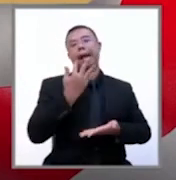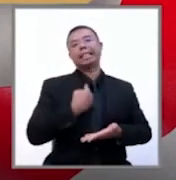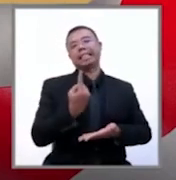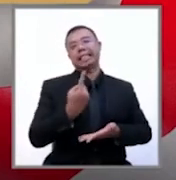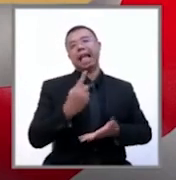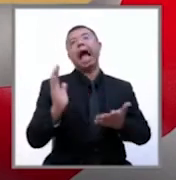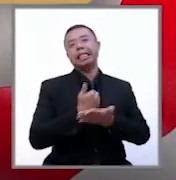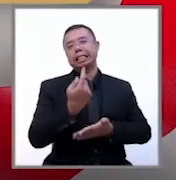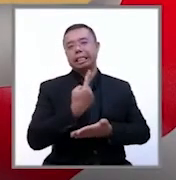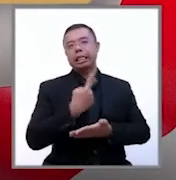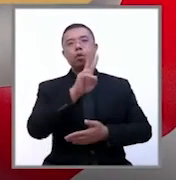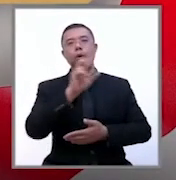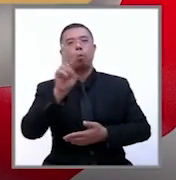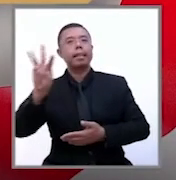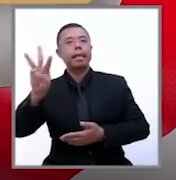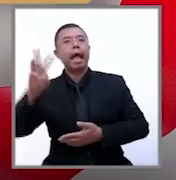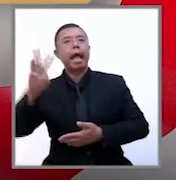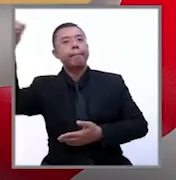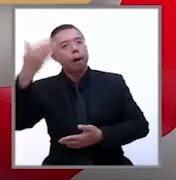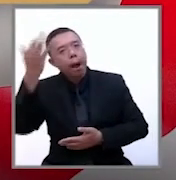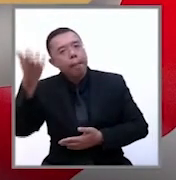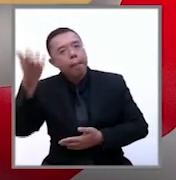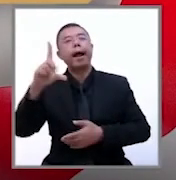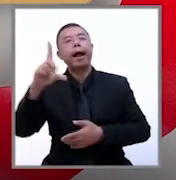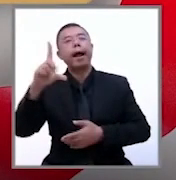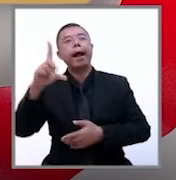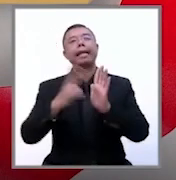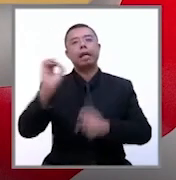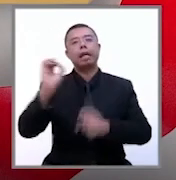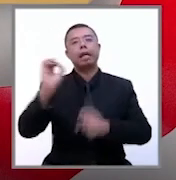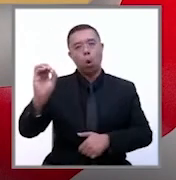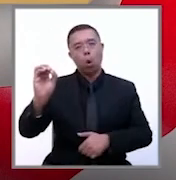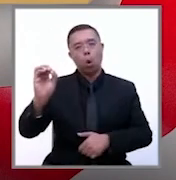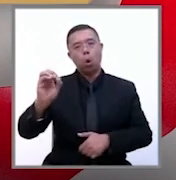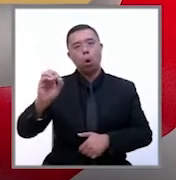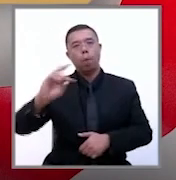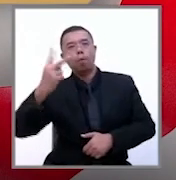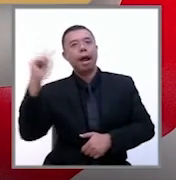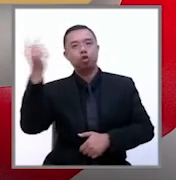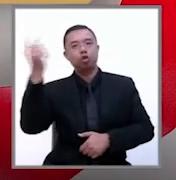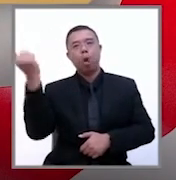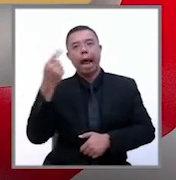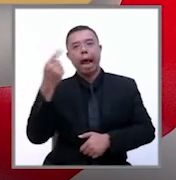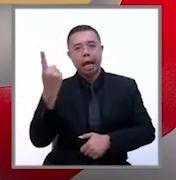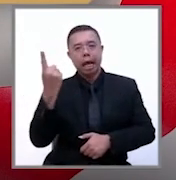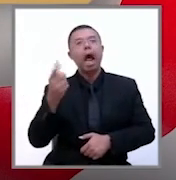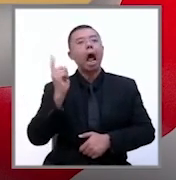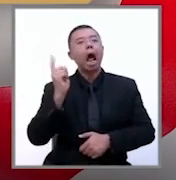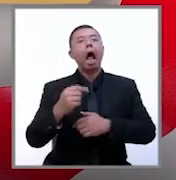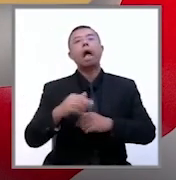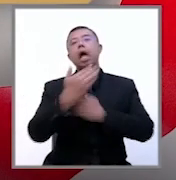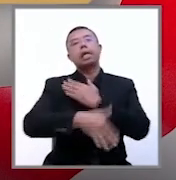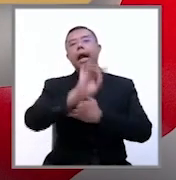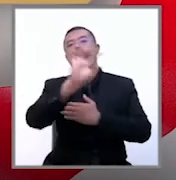2023 ada impor karena Il Nino Pak dan ini terjadi di sebagian besar di belahan